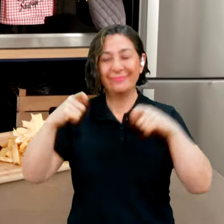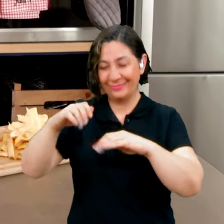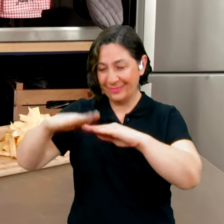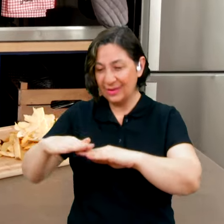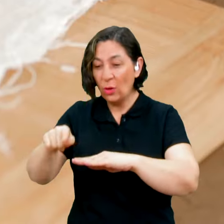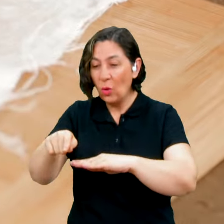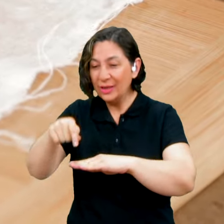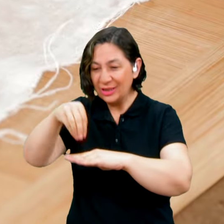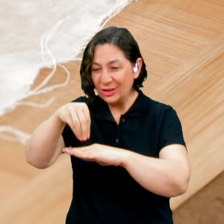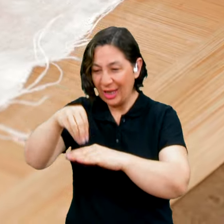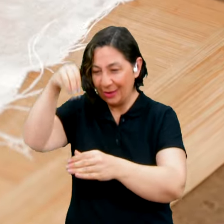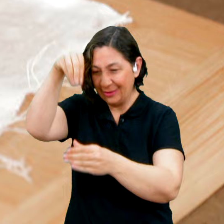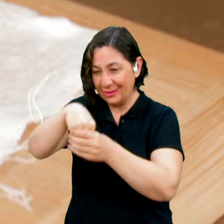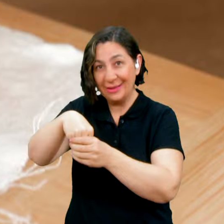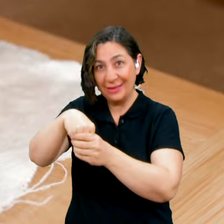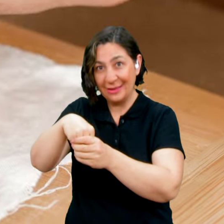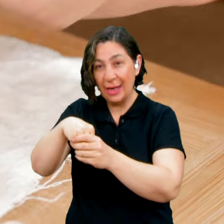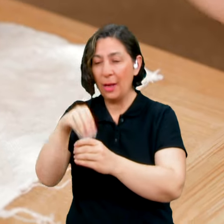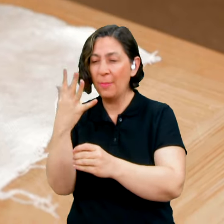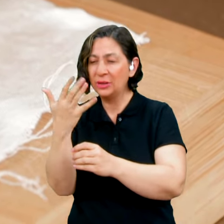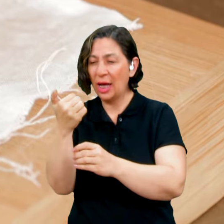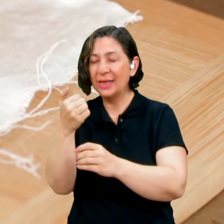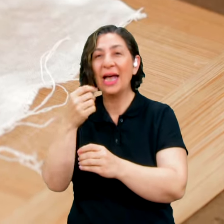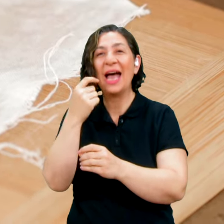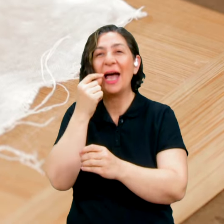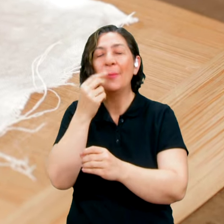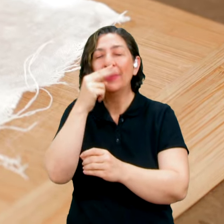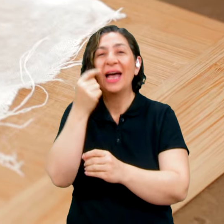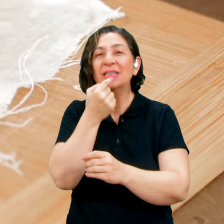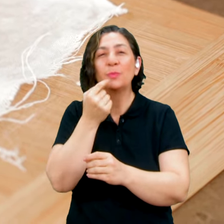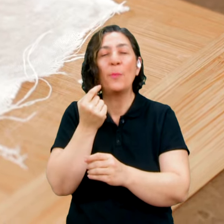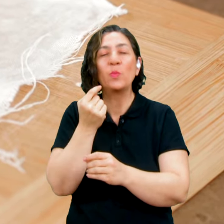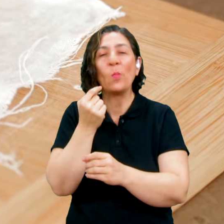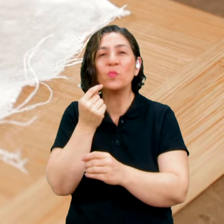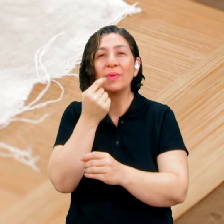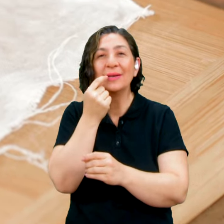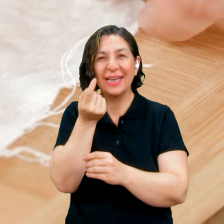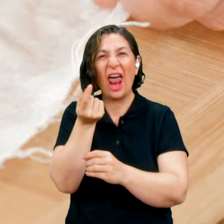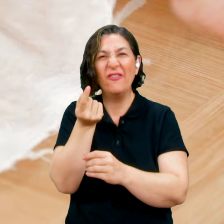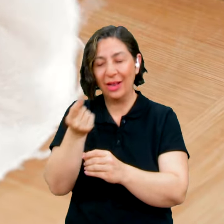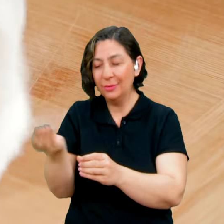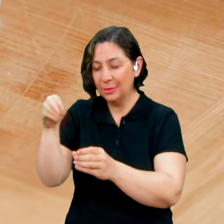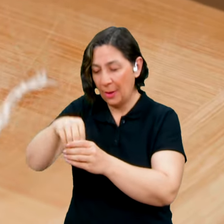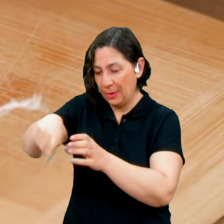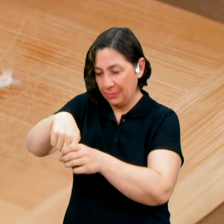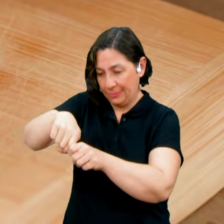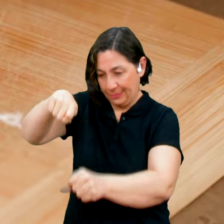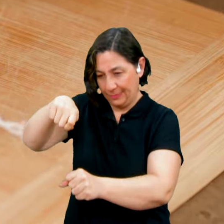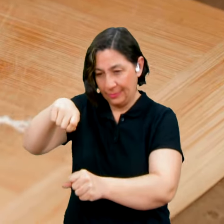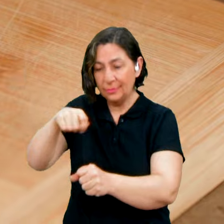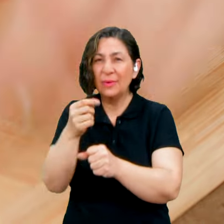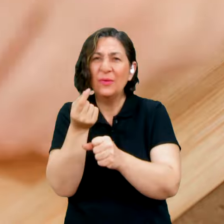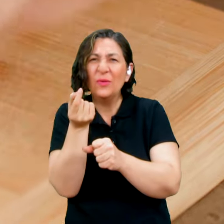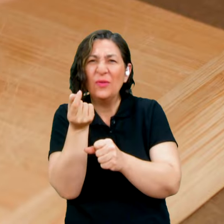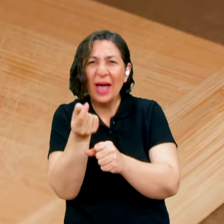tülbent koyuyorsunuz. Çekirdekleri tülbentin içerisine koyuyorsunuz. 5-6 tane karanfili de onun içerisine ekliyorsunuz ve tülbenti